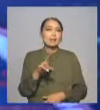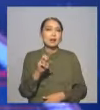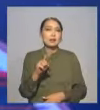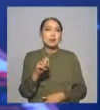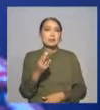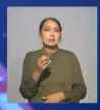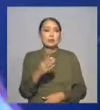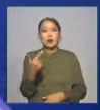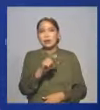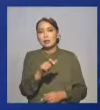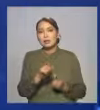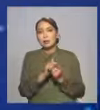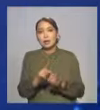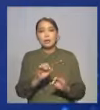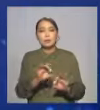азамат-эргентина